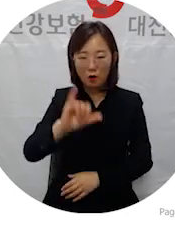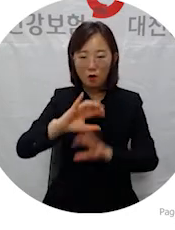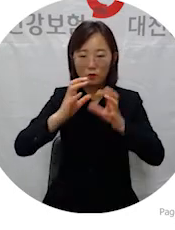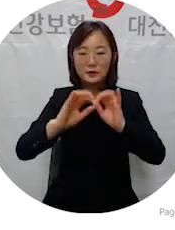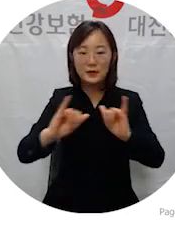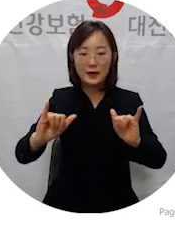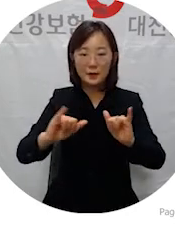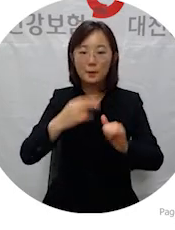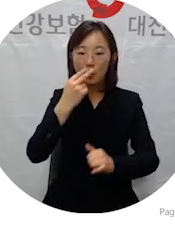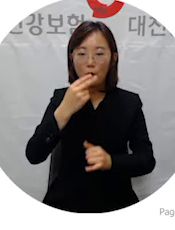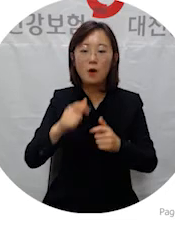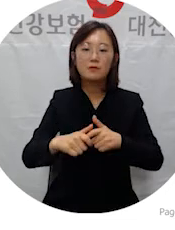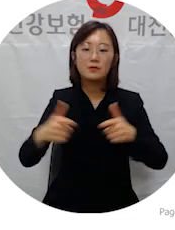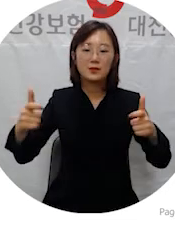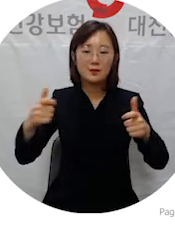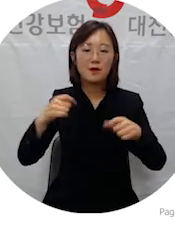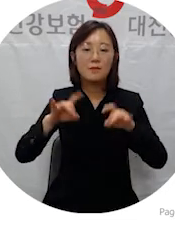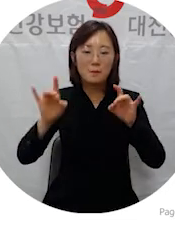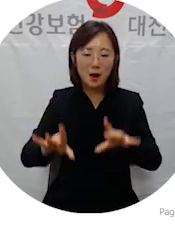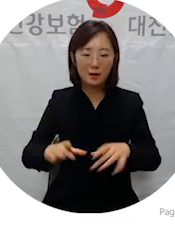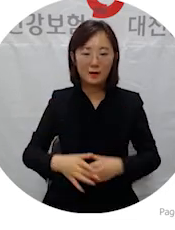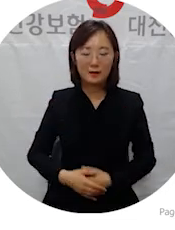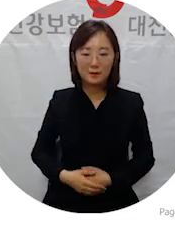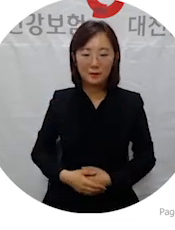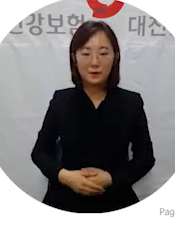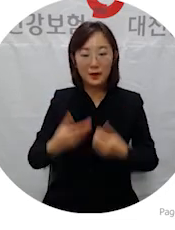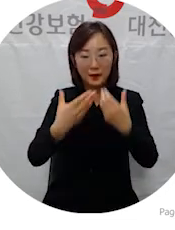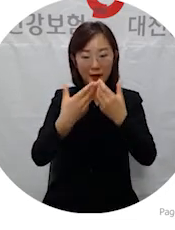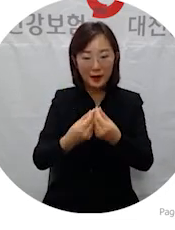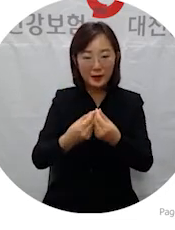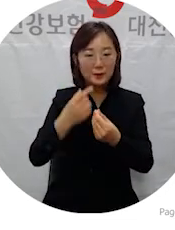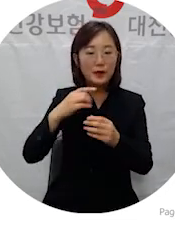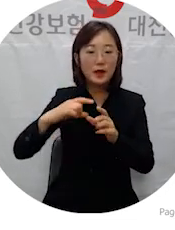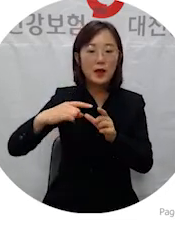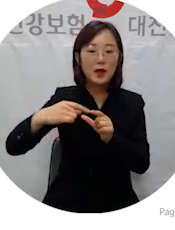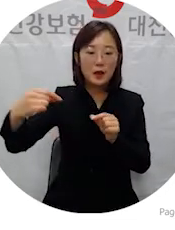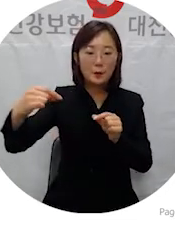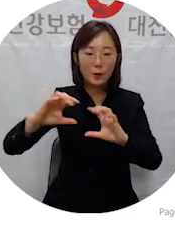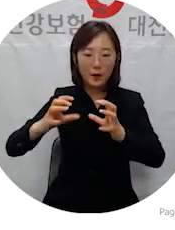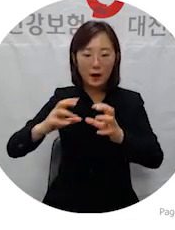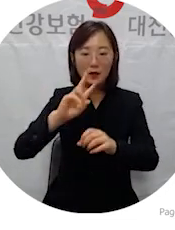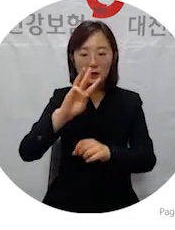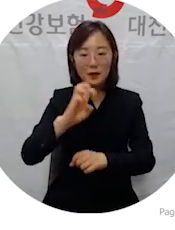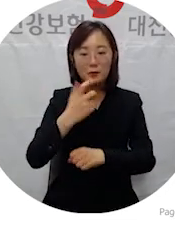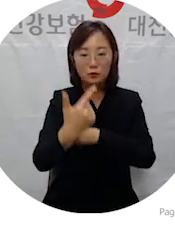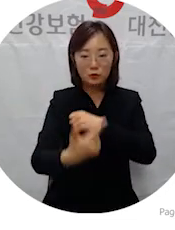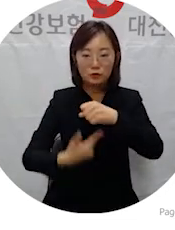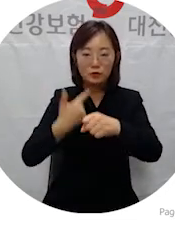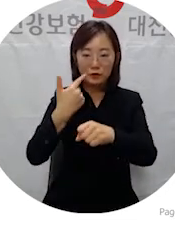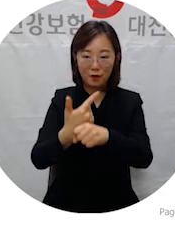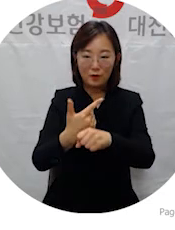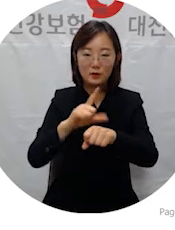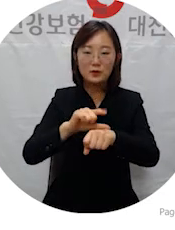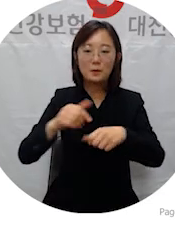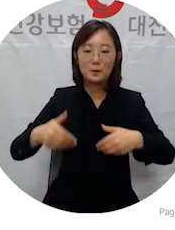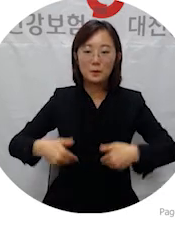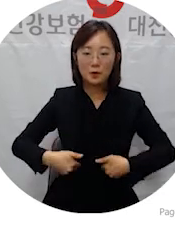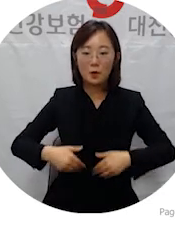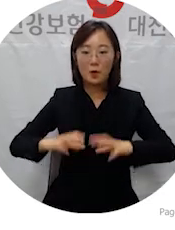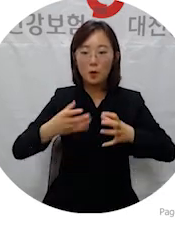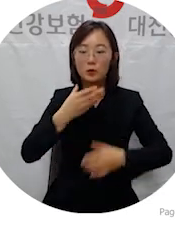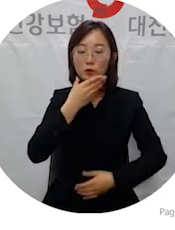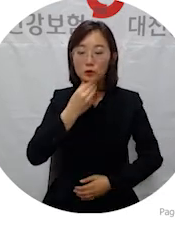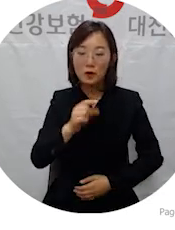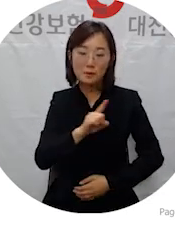것입니다. 보시는 바와 같이 일본은 36년, 복지국가의 롤 모델로도 알려진